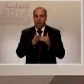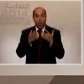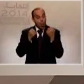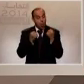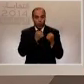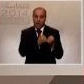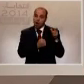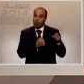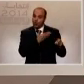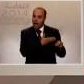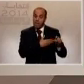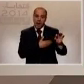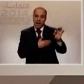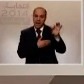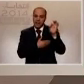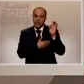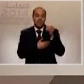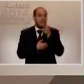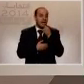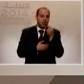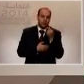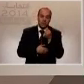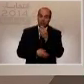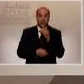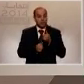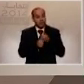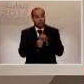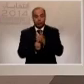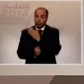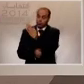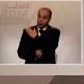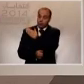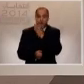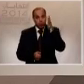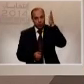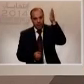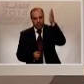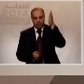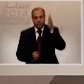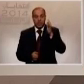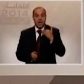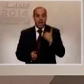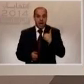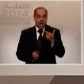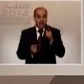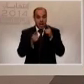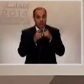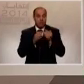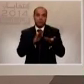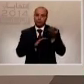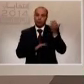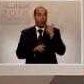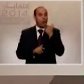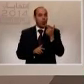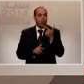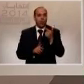قدرته على اختيار الامثل ليقود مسيرته المستقبليه سوف نجعل هدفنا الاسمى